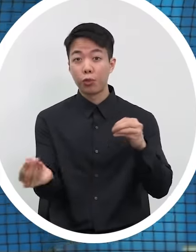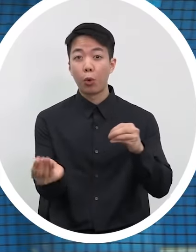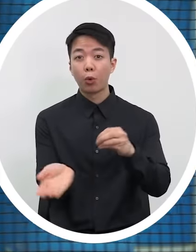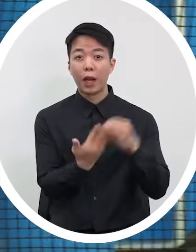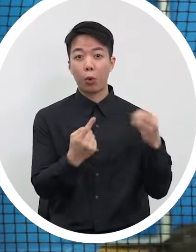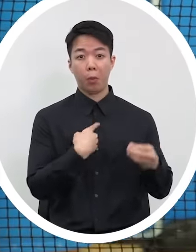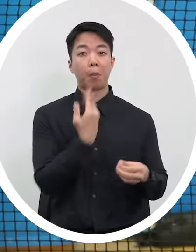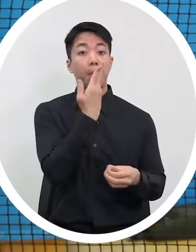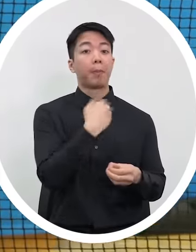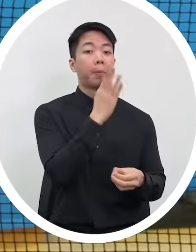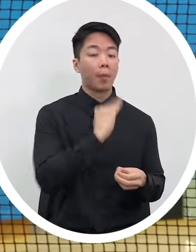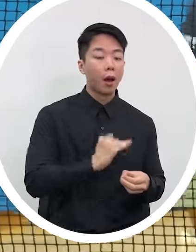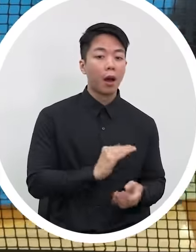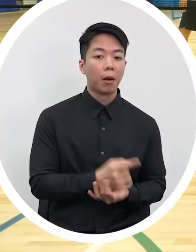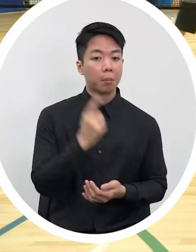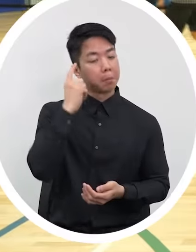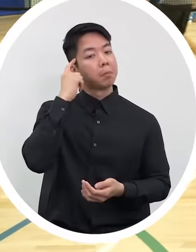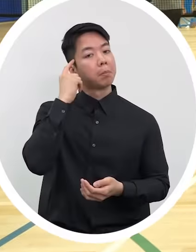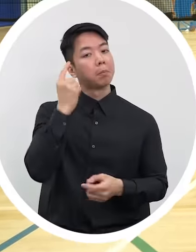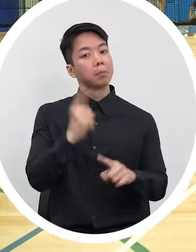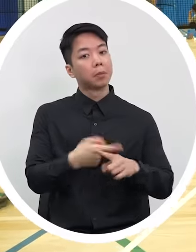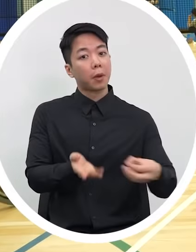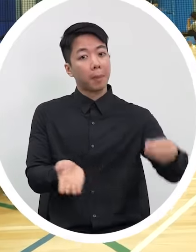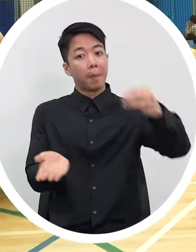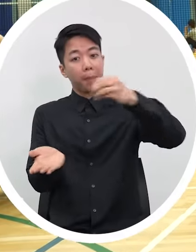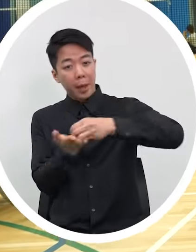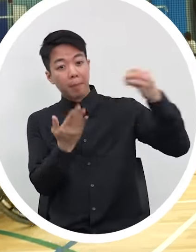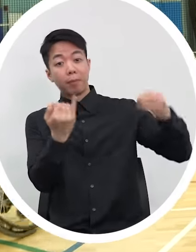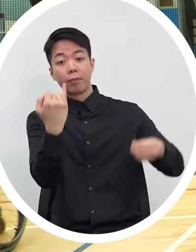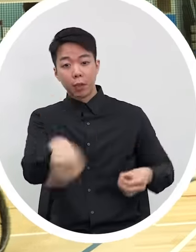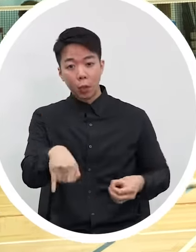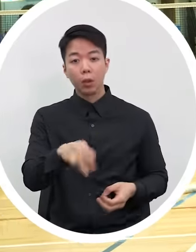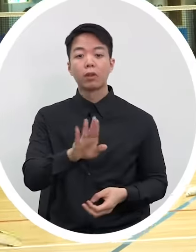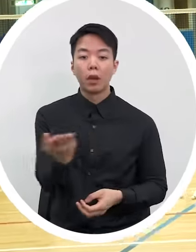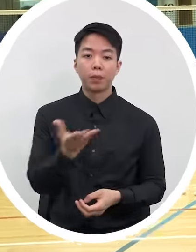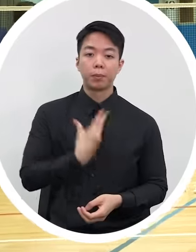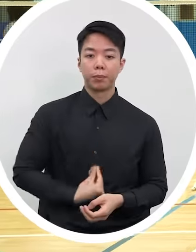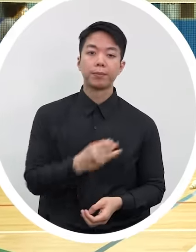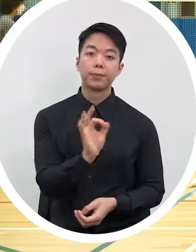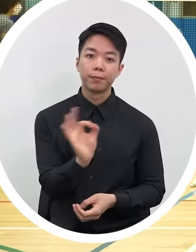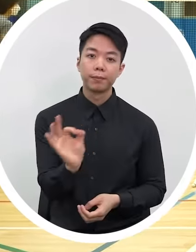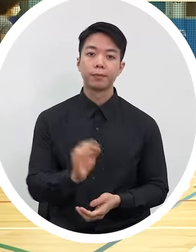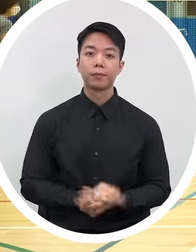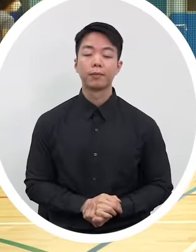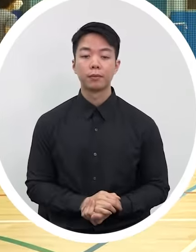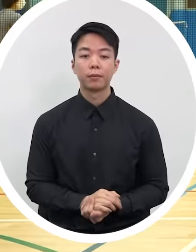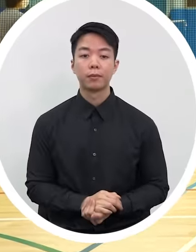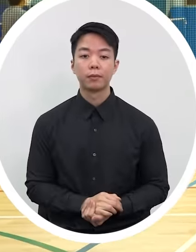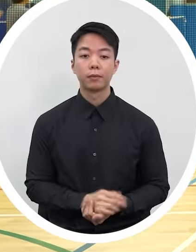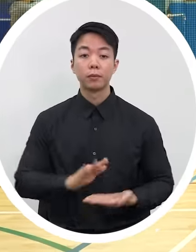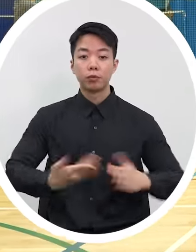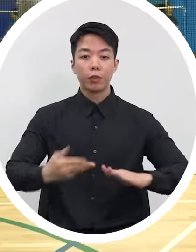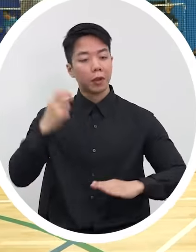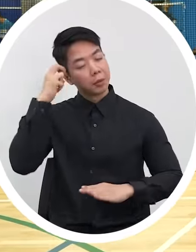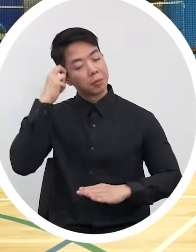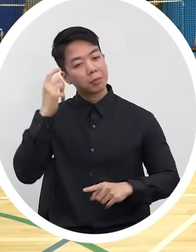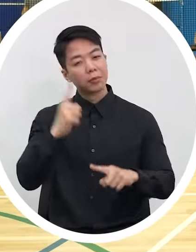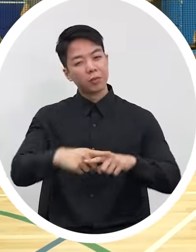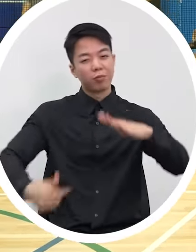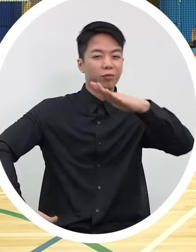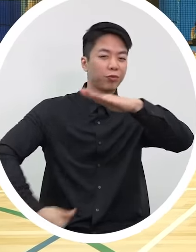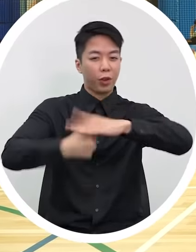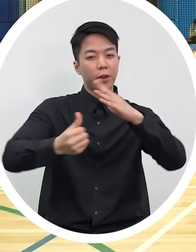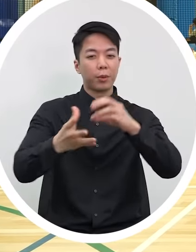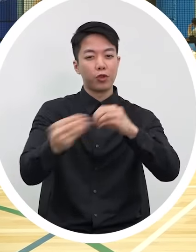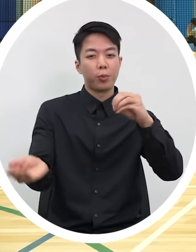唔認識，我發現其實我接唔到波，但係我未必會好唔開心，我會諗翻轉頭，其實頂